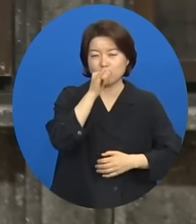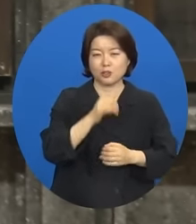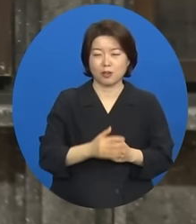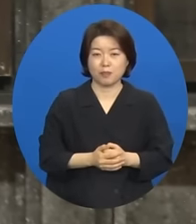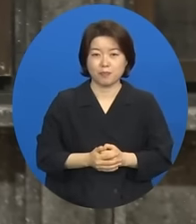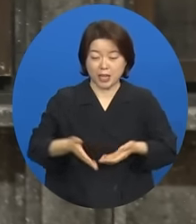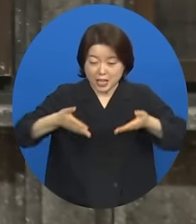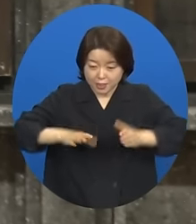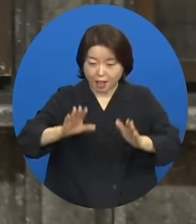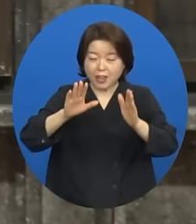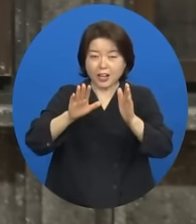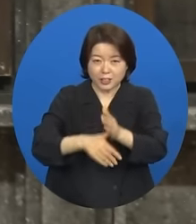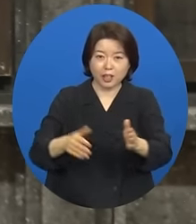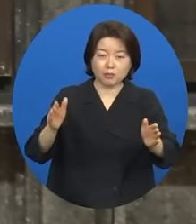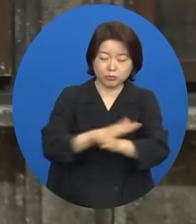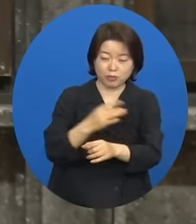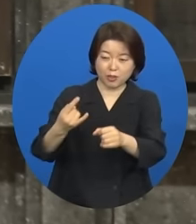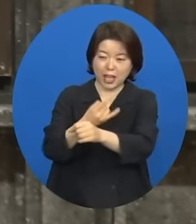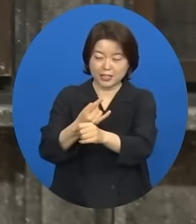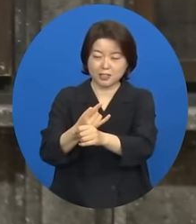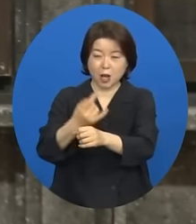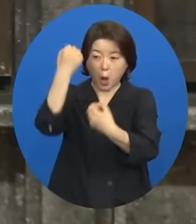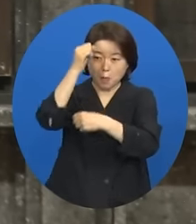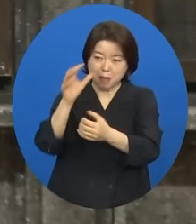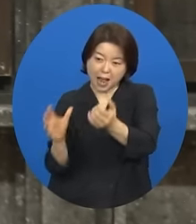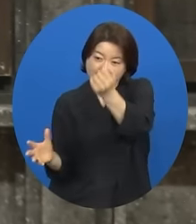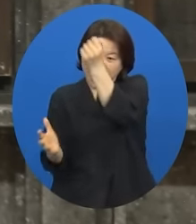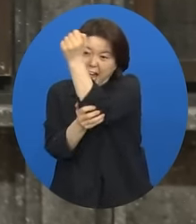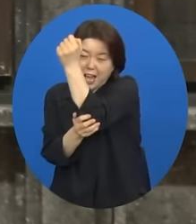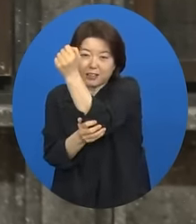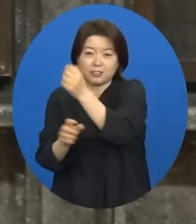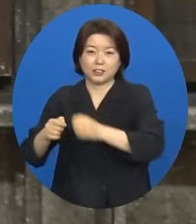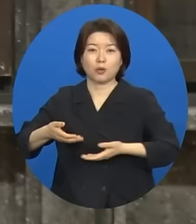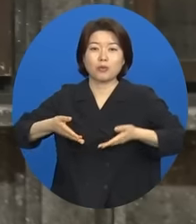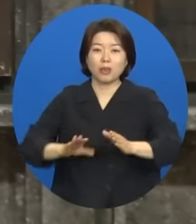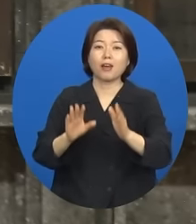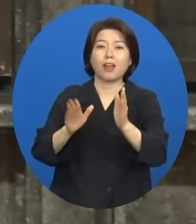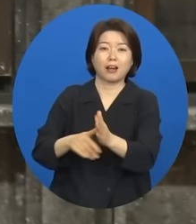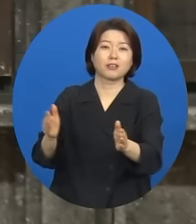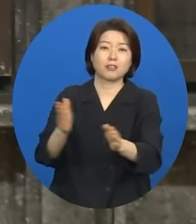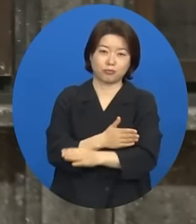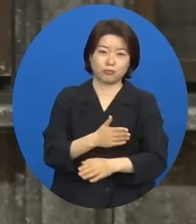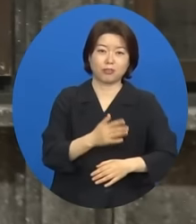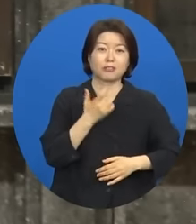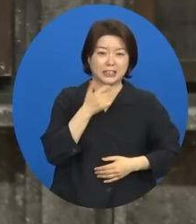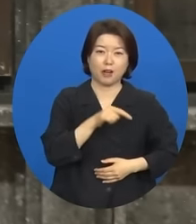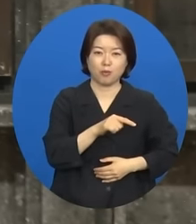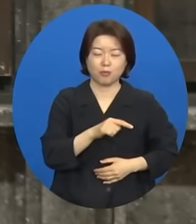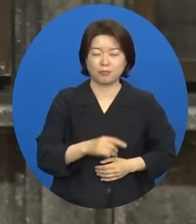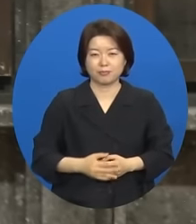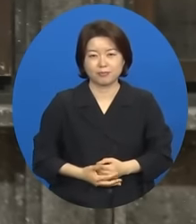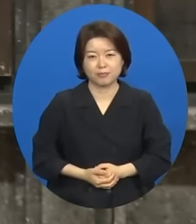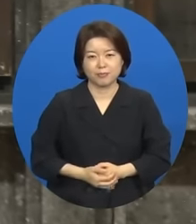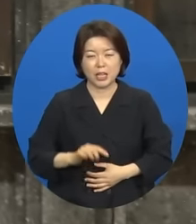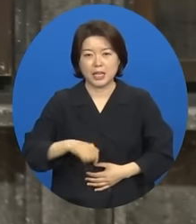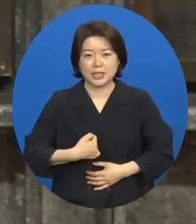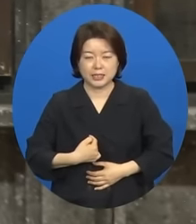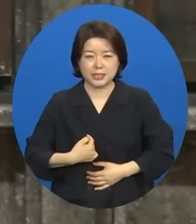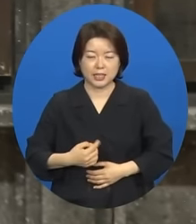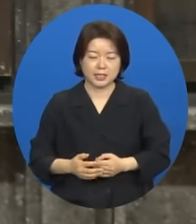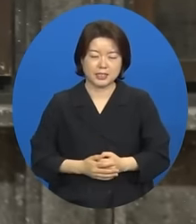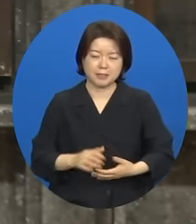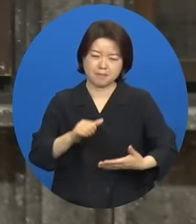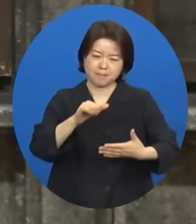잡고 하여튼 자기가 먼저 나가려고 태어날 때부터 그랬던 자가 이 야곱입니다. 자신이 장자여야